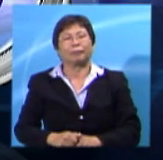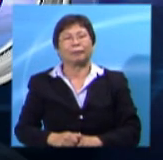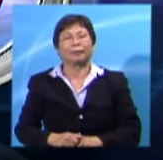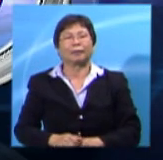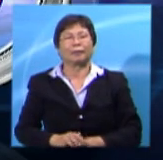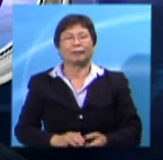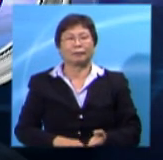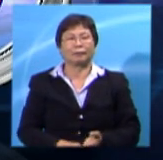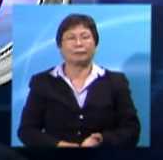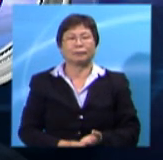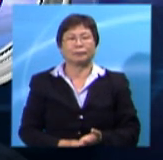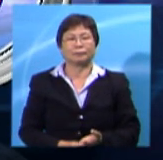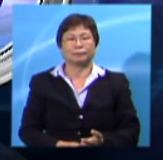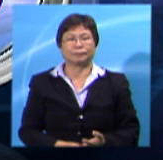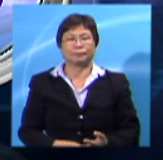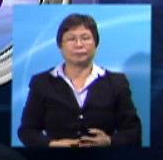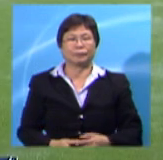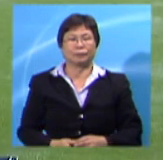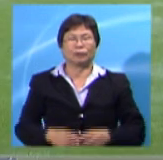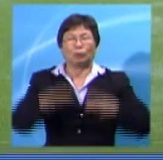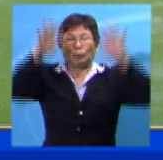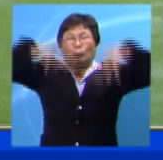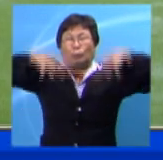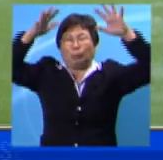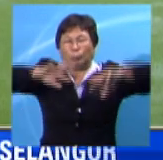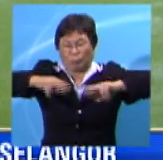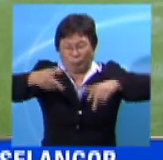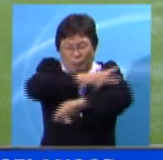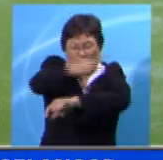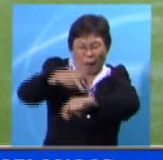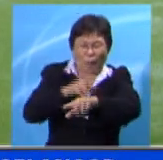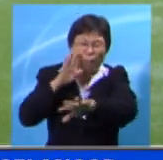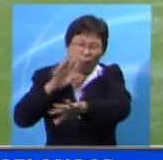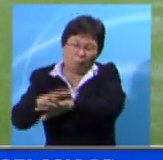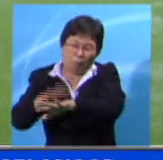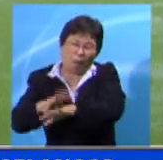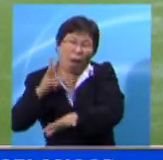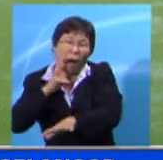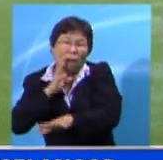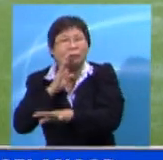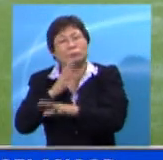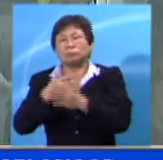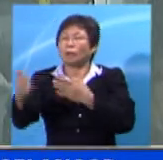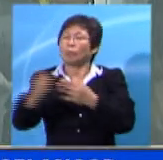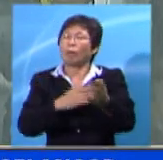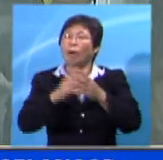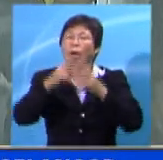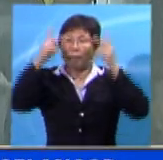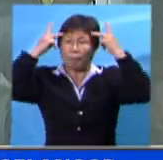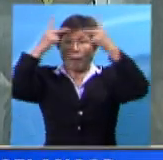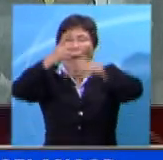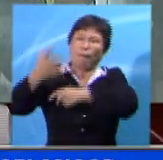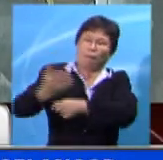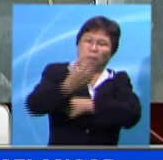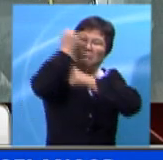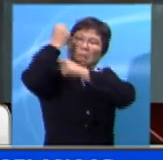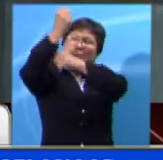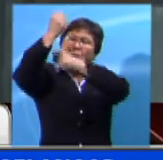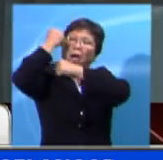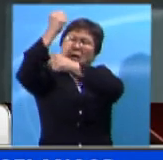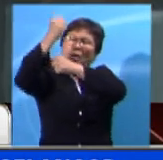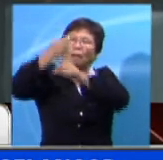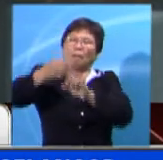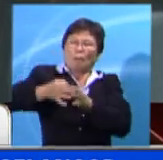titimam biarpun hujan lebat dan menyebabkan Padang ditakungi air ia tidak menghalang skuad tok gajah untuk menguasai permainan yang